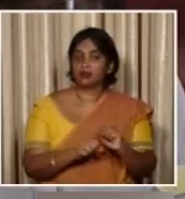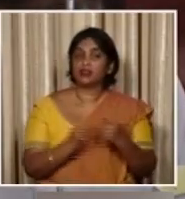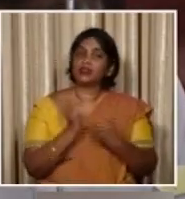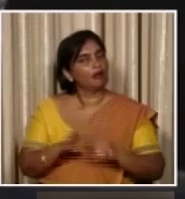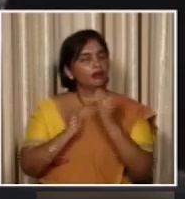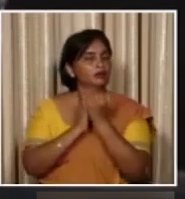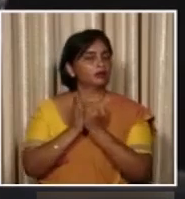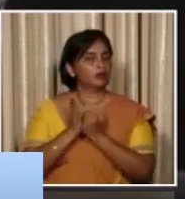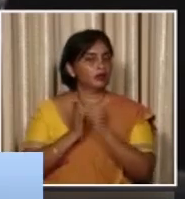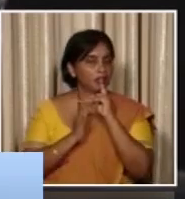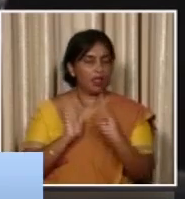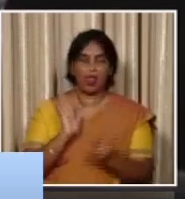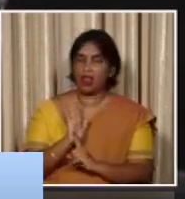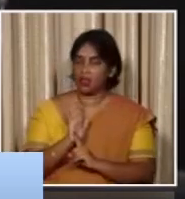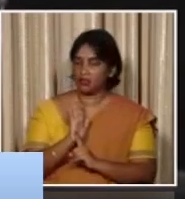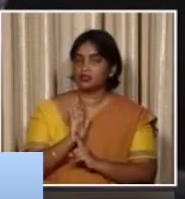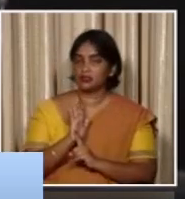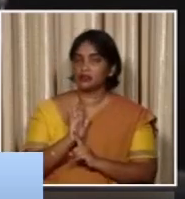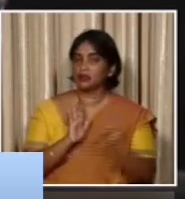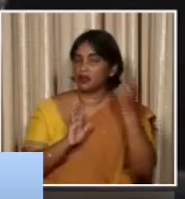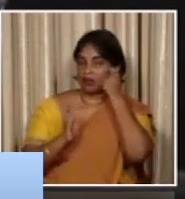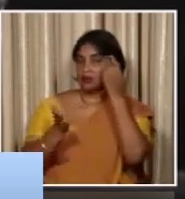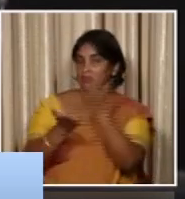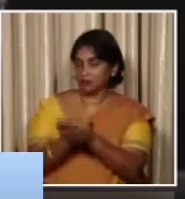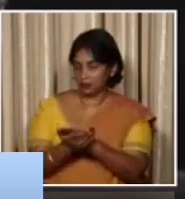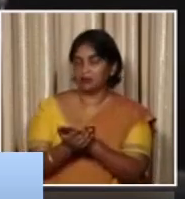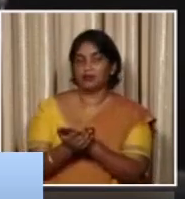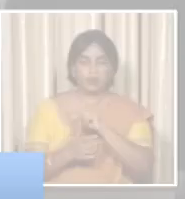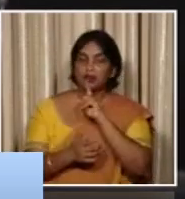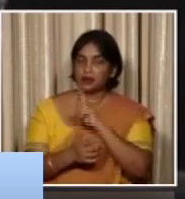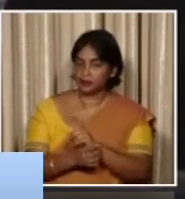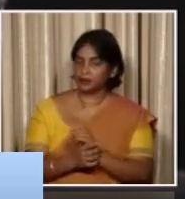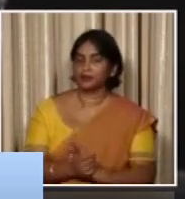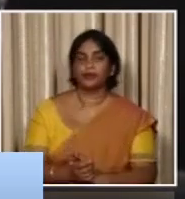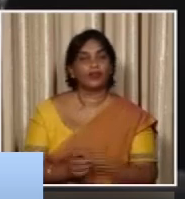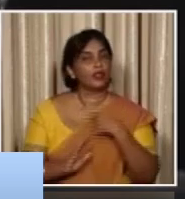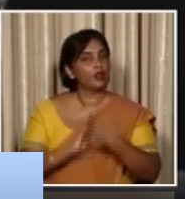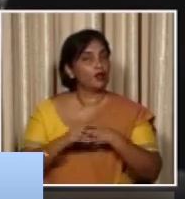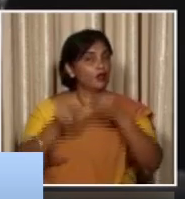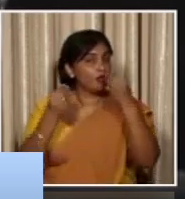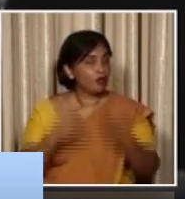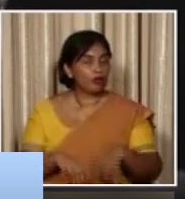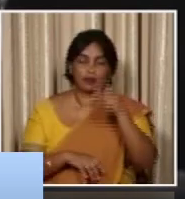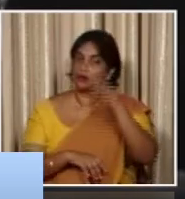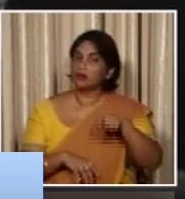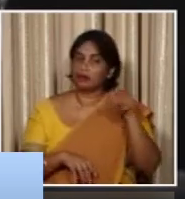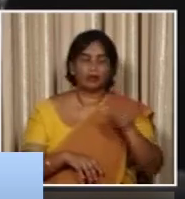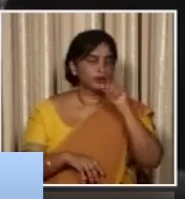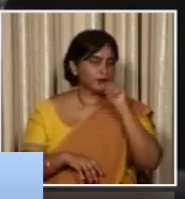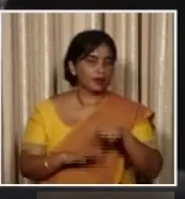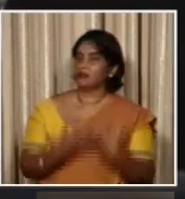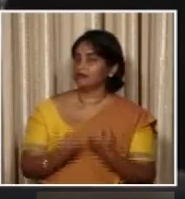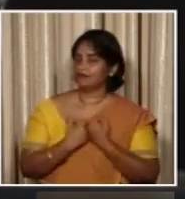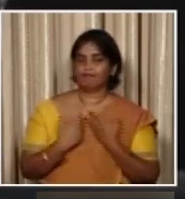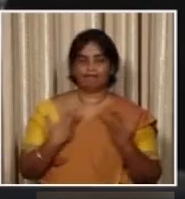දැක්ක ඔක්කොමලා. ලක්ෂ්මන් ගිරියල්ල යෝජනා ඉදිරිපත් කළ මන්ත්‍රීතුමා සඳහන් කළා රට බංකොලොත් කරපු අයට කවදාක්වත් රට